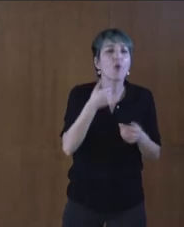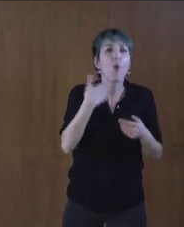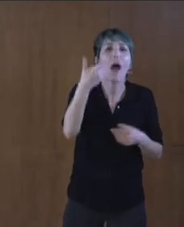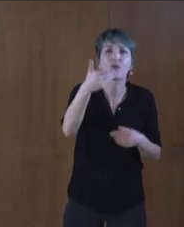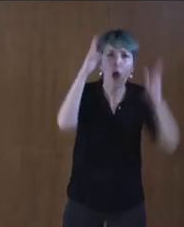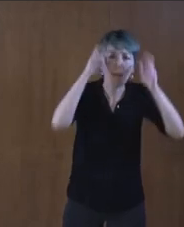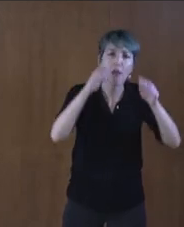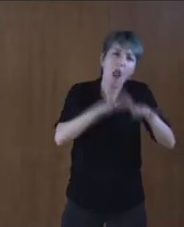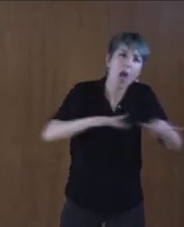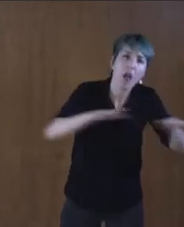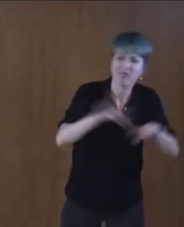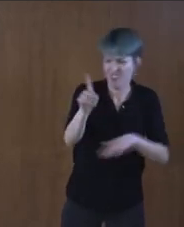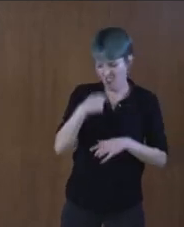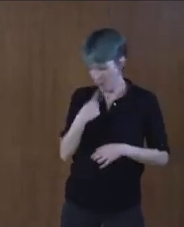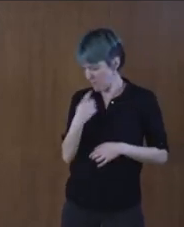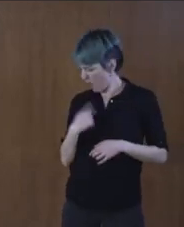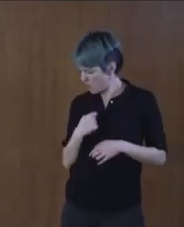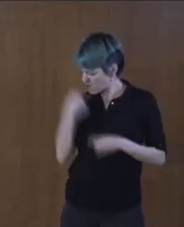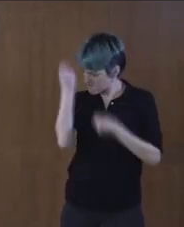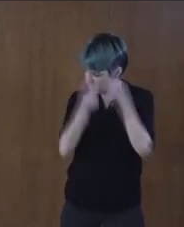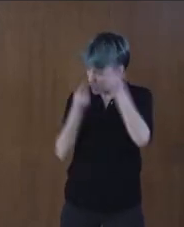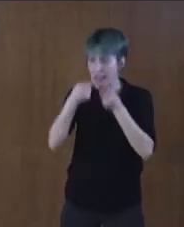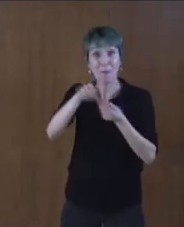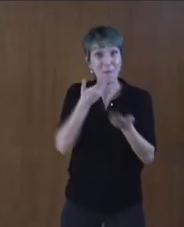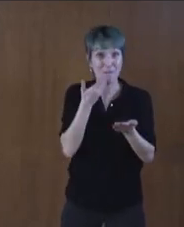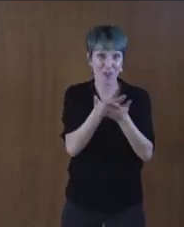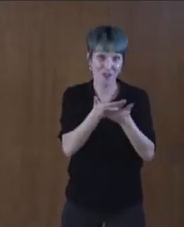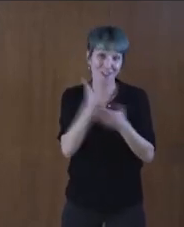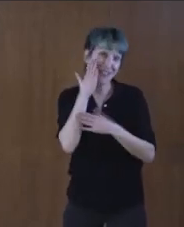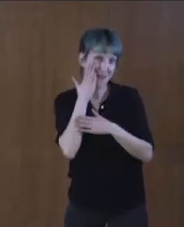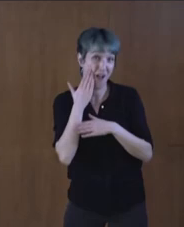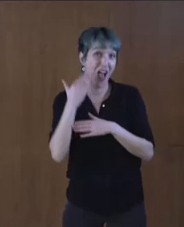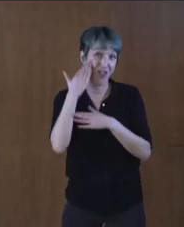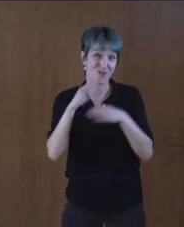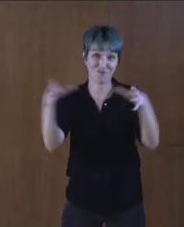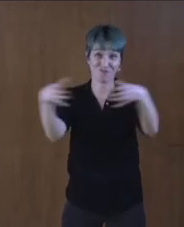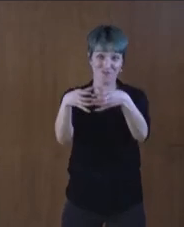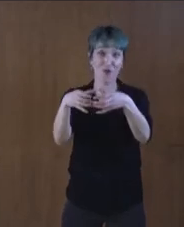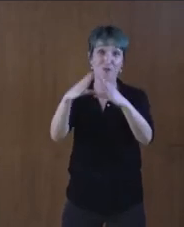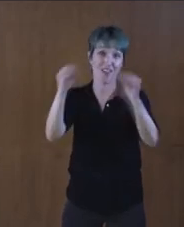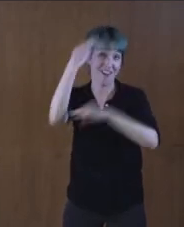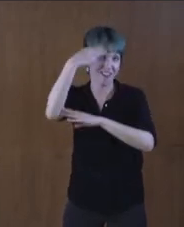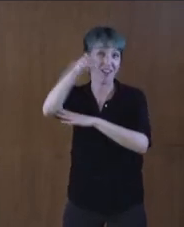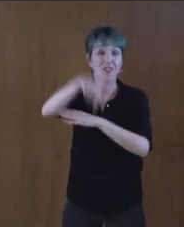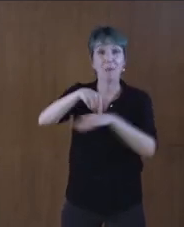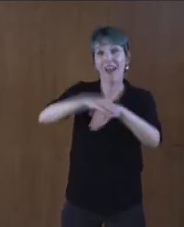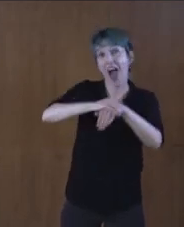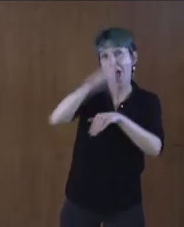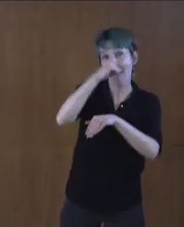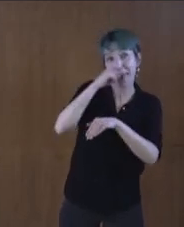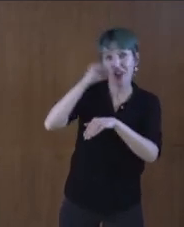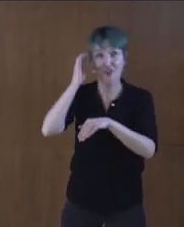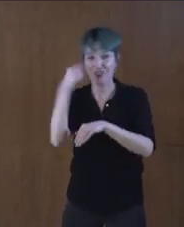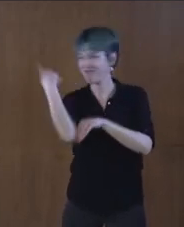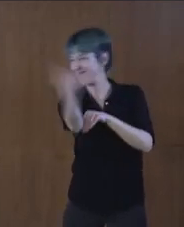prefereixo preguntar-me i demanar-vos, estimats membres de la comunitat i amigues i amics nostres de tot arreu,